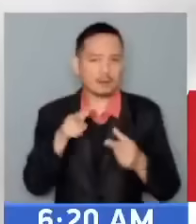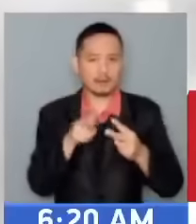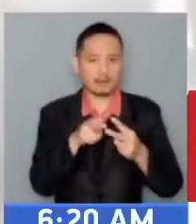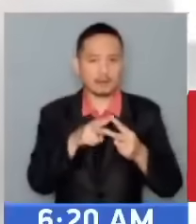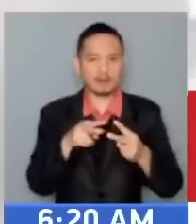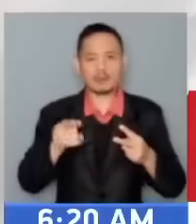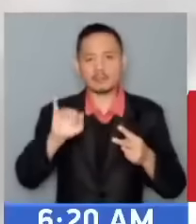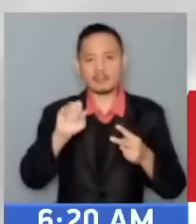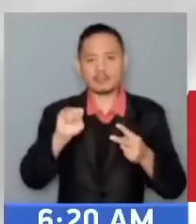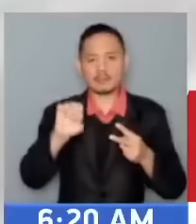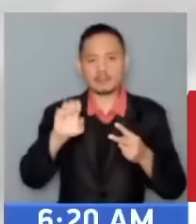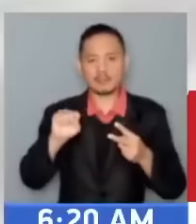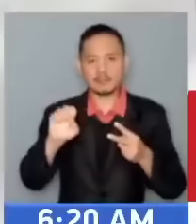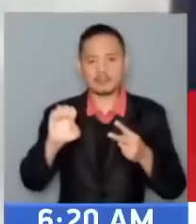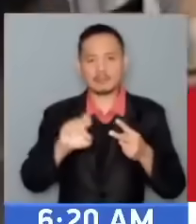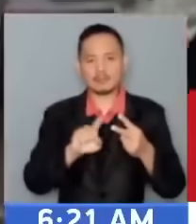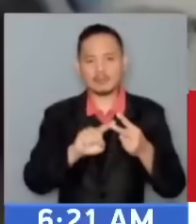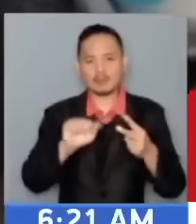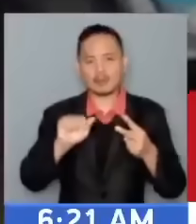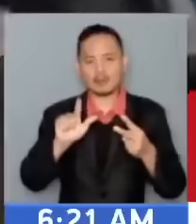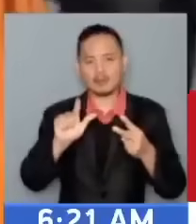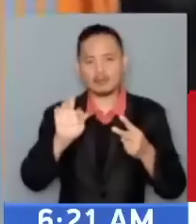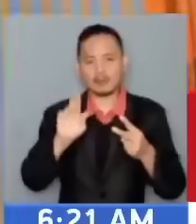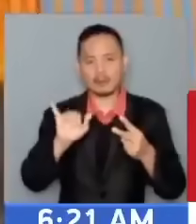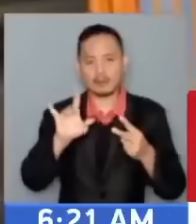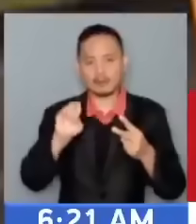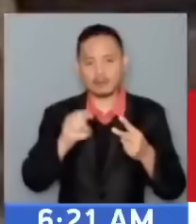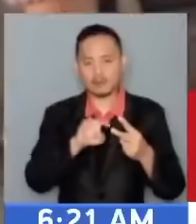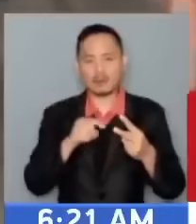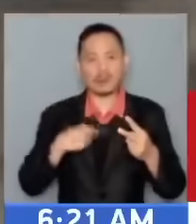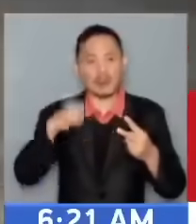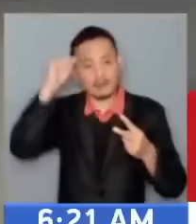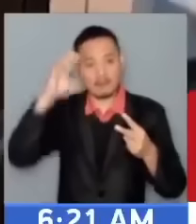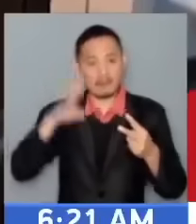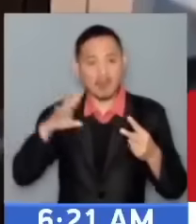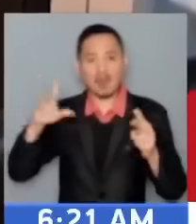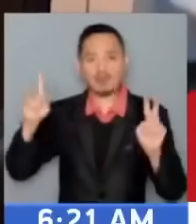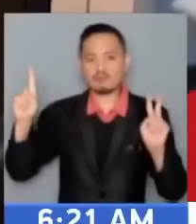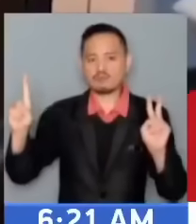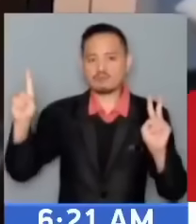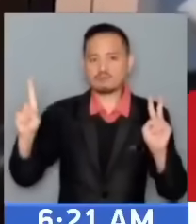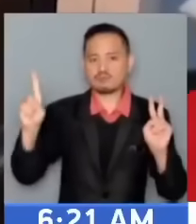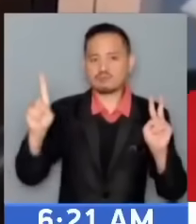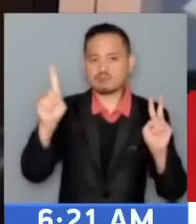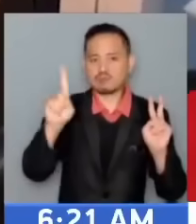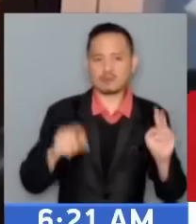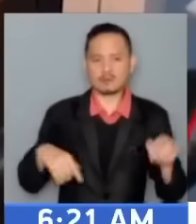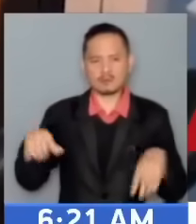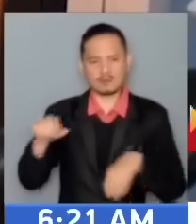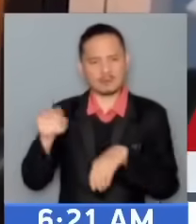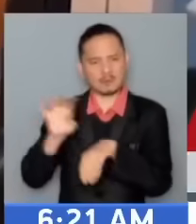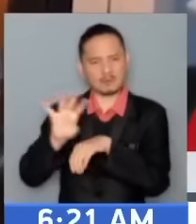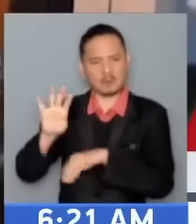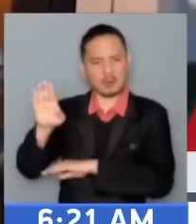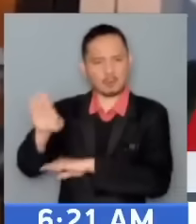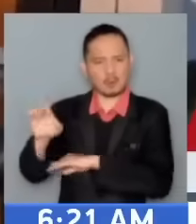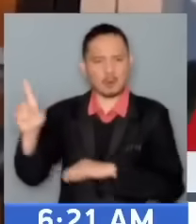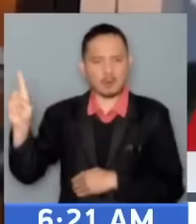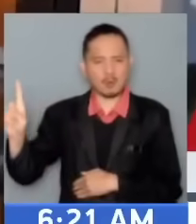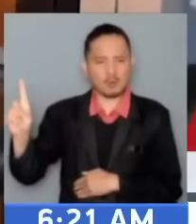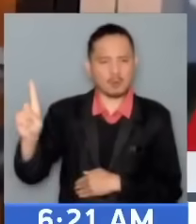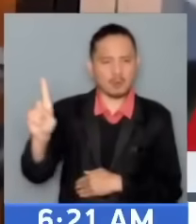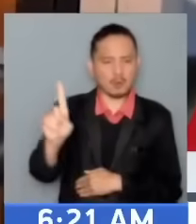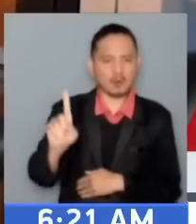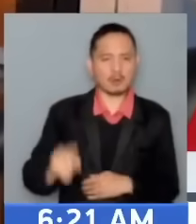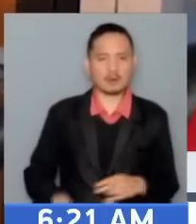Manimog na nang biktima umano ng isang naglalakad na lalaki alas 8 ng umaga kahapon. Naglalakad po siya doon sa ibabaw ng Quezon Bridge when